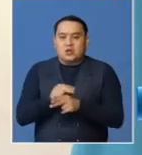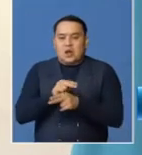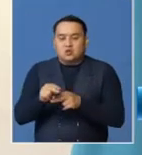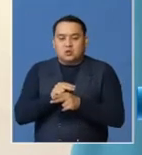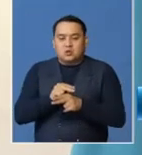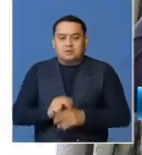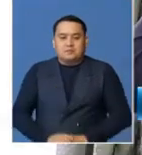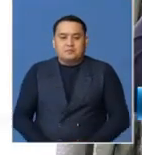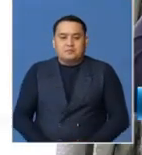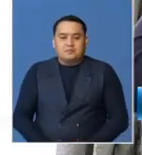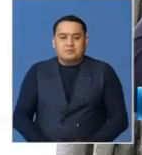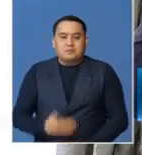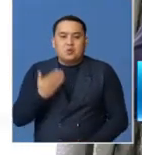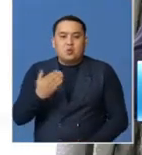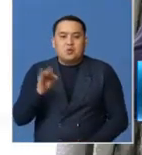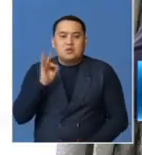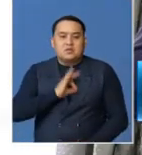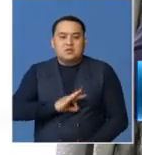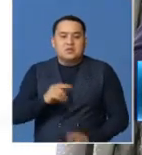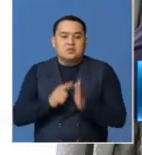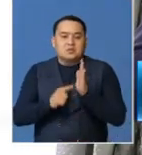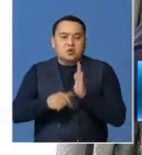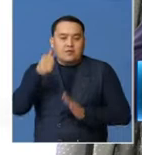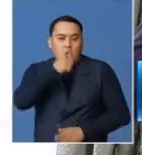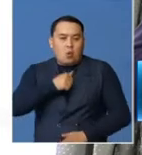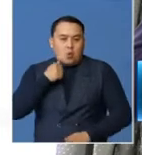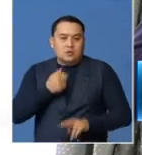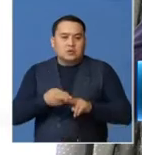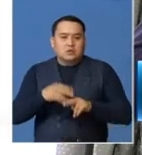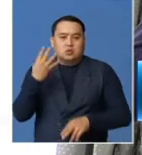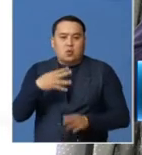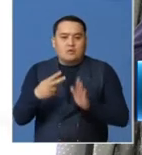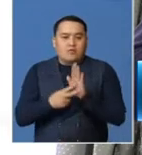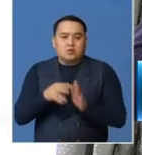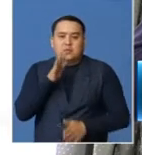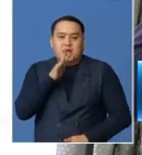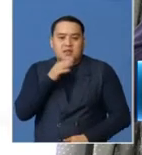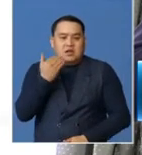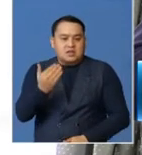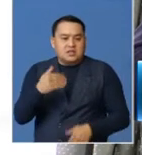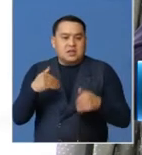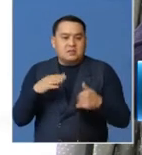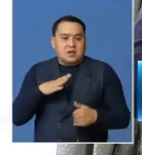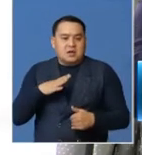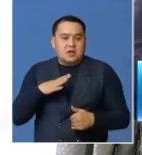реконструкции. Он используется с 1970 года. За 48 лет здесь